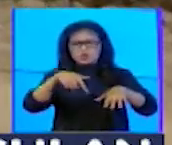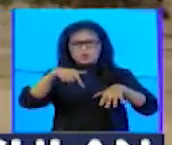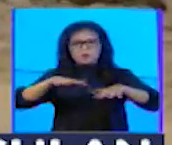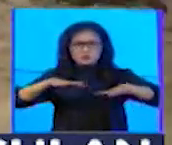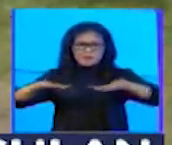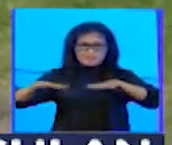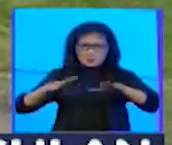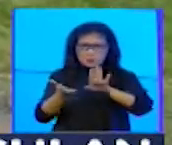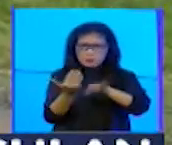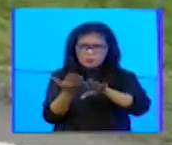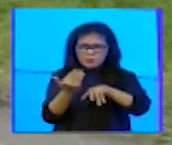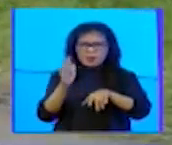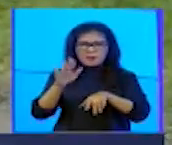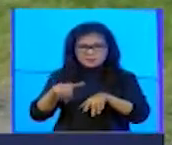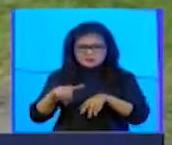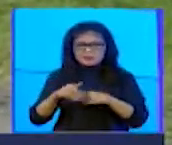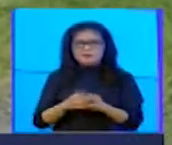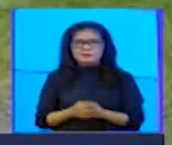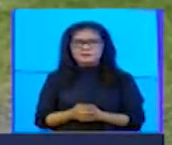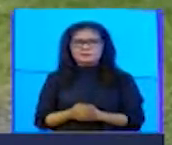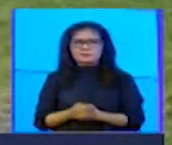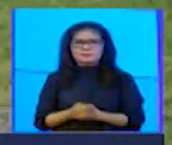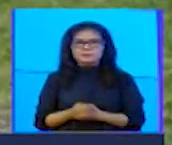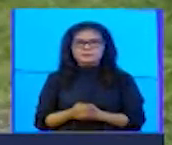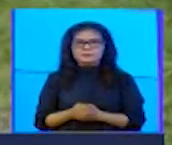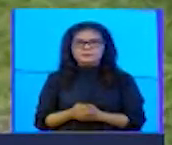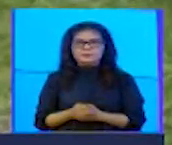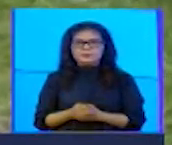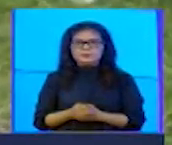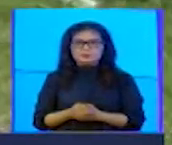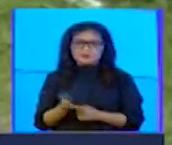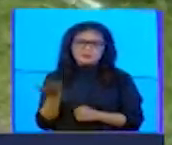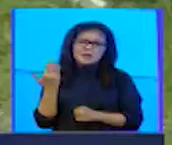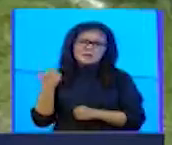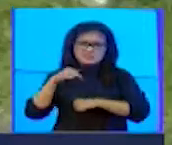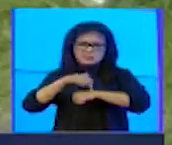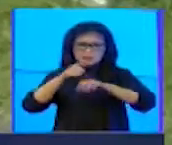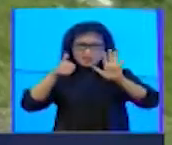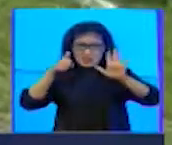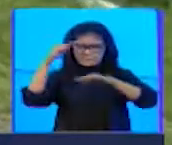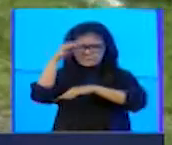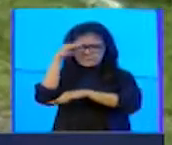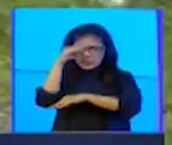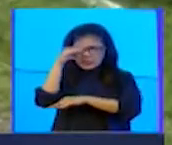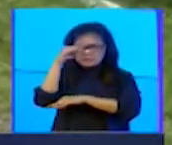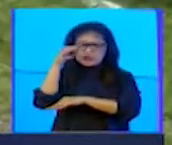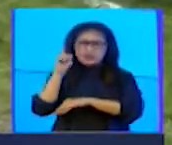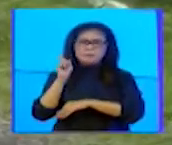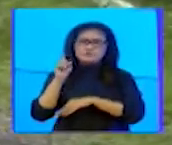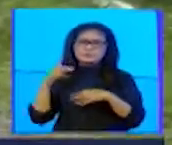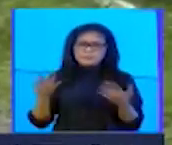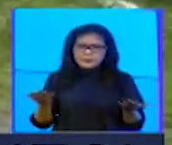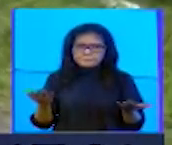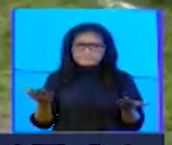beberapa kali tadi udah nyoba dari 06.00 penemu sekarang bikin apa ini Pak step menunggu lama begini